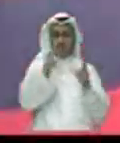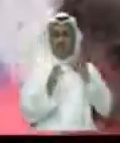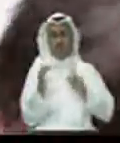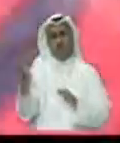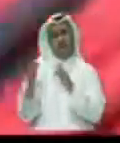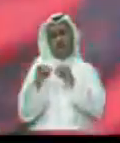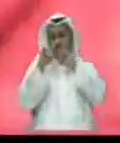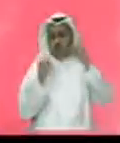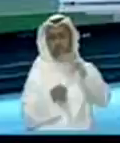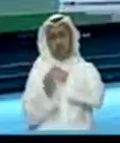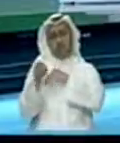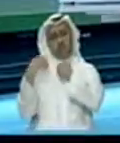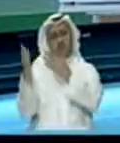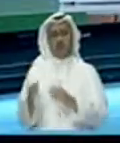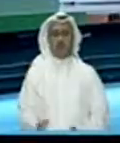أمانا.